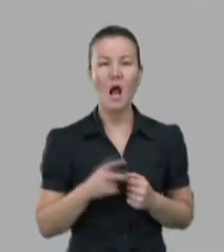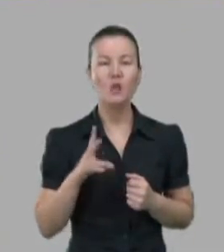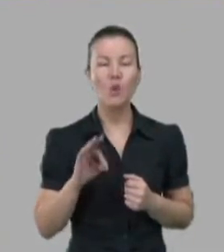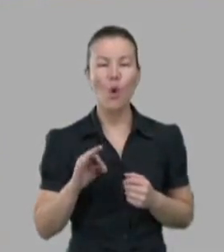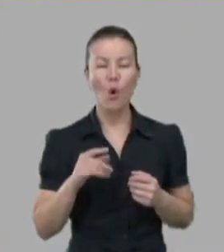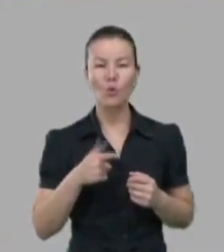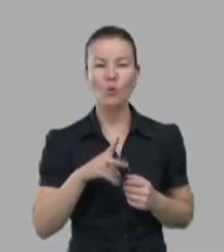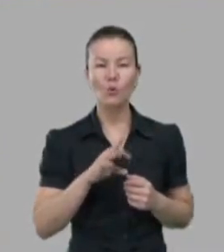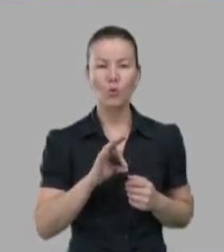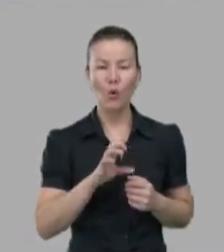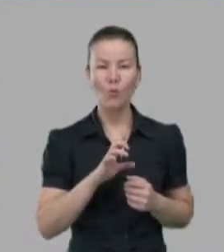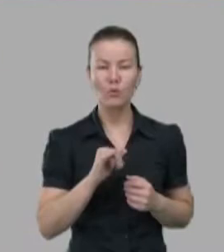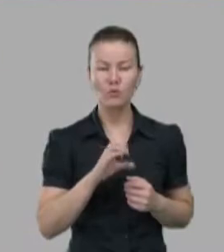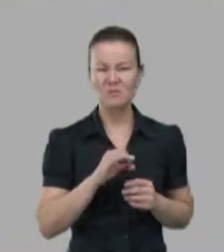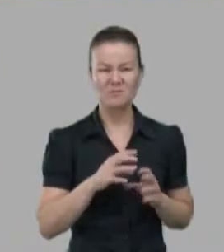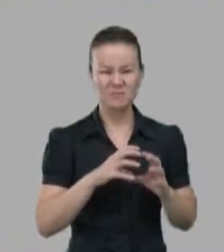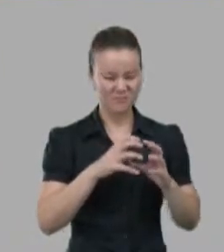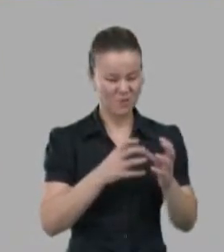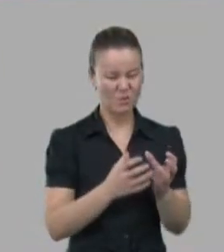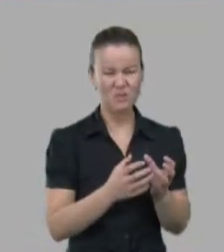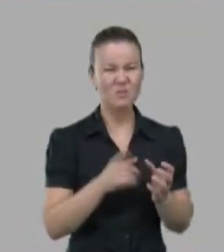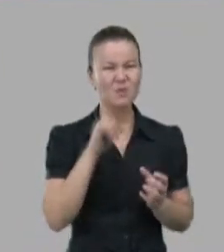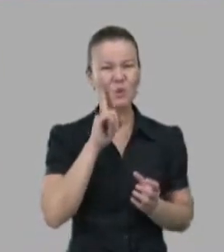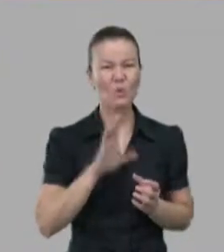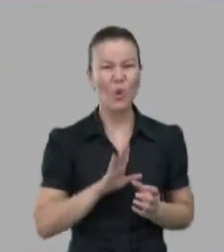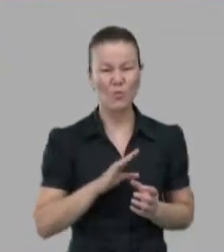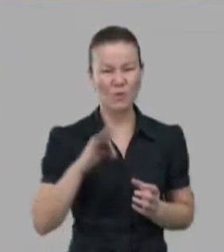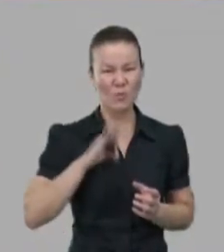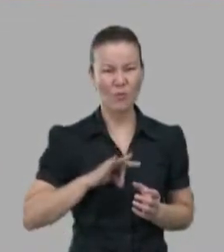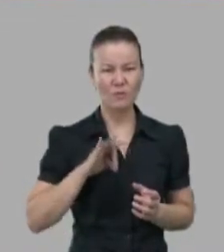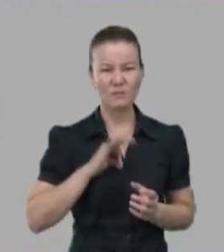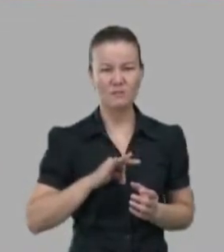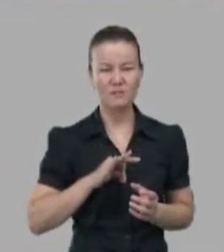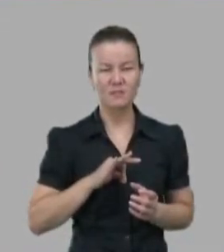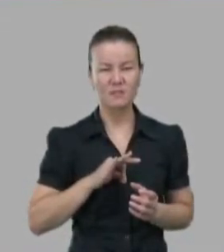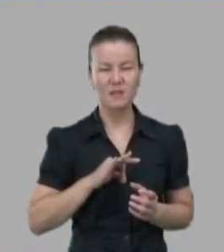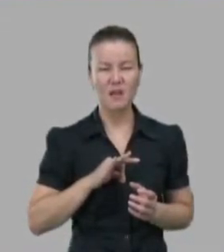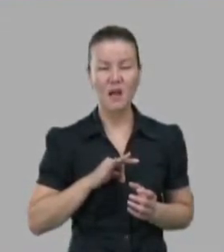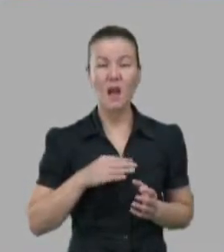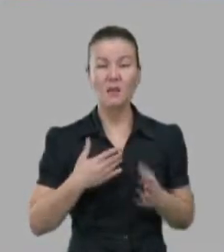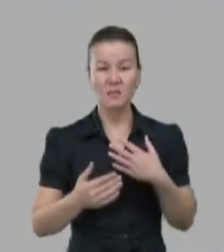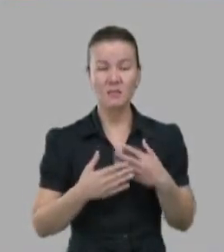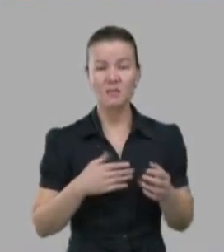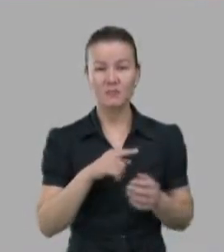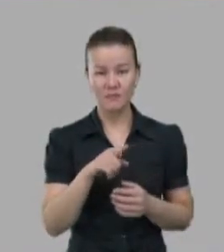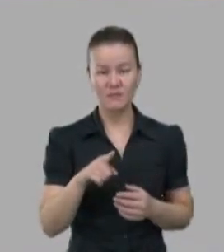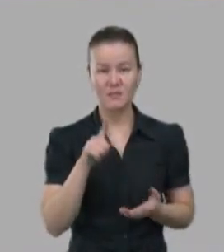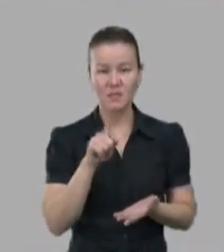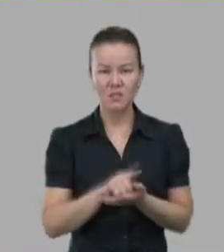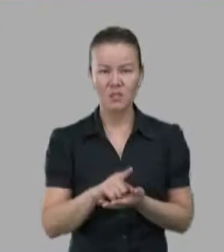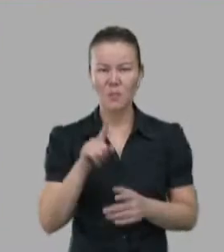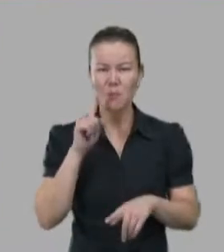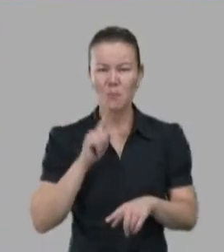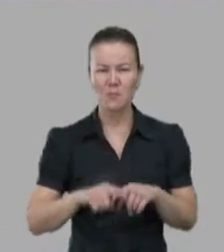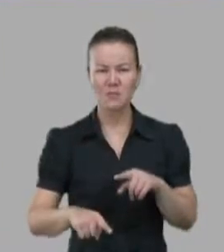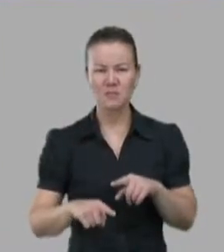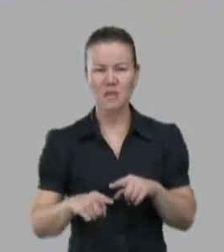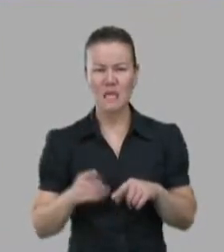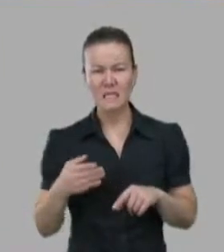Но глобусом неудобно пользоваться, если вы должны быстро